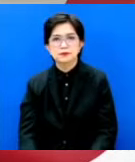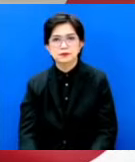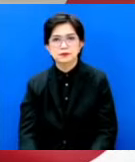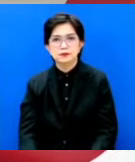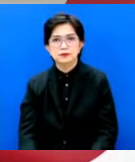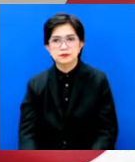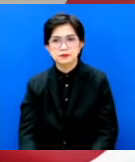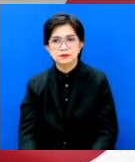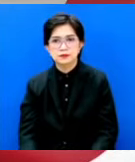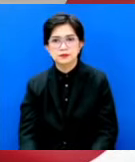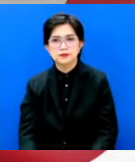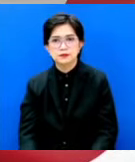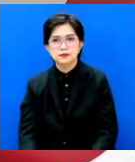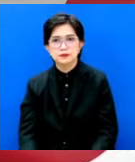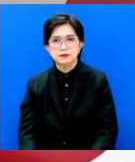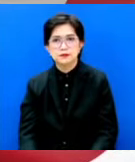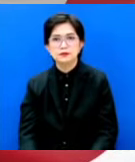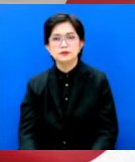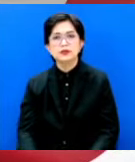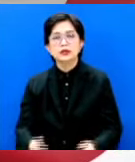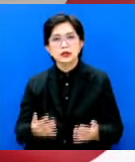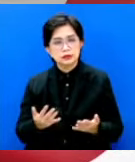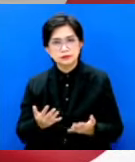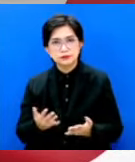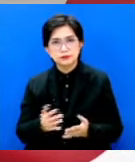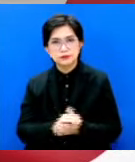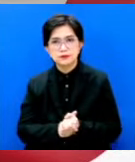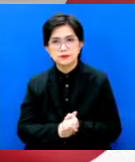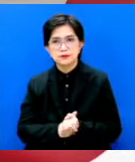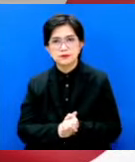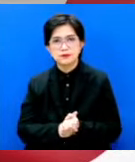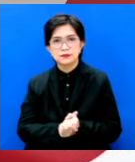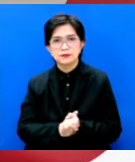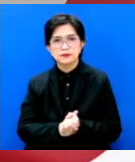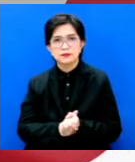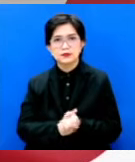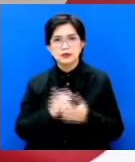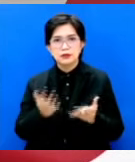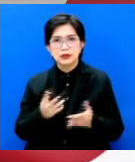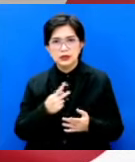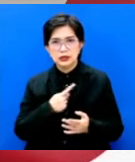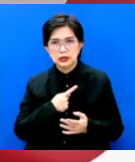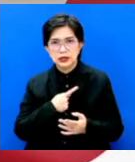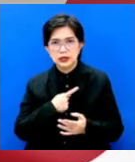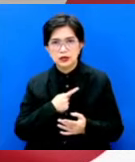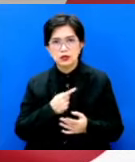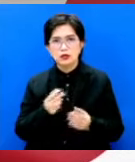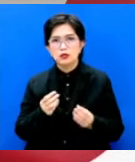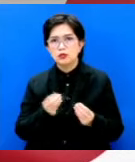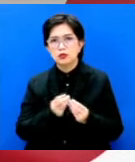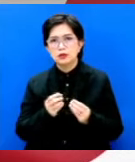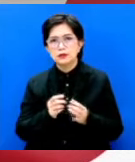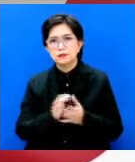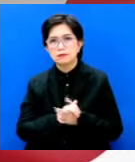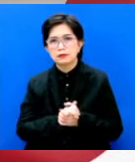menit.Mungkin kitabisamenambahkansesuatuuntukmemperkaya pengalamankitadiKotaJayapuradenganmempromosikan swasembadapanganhinggake